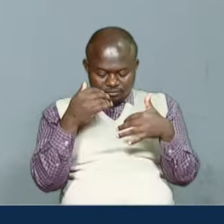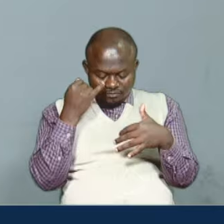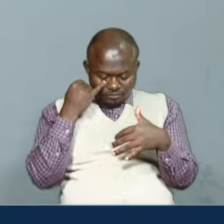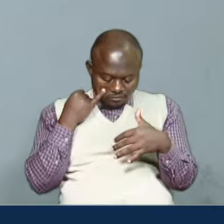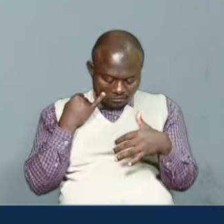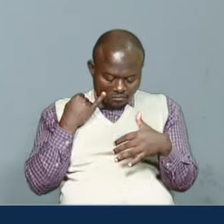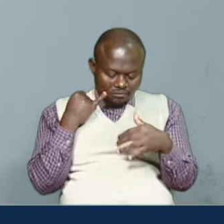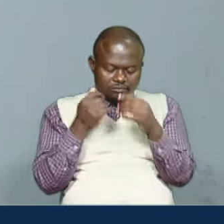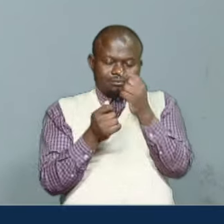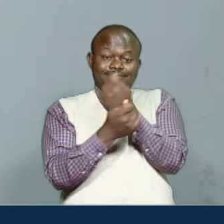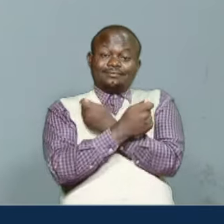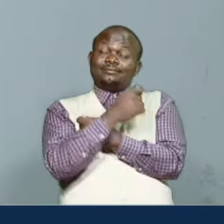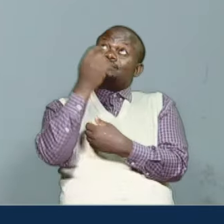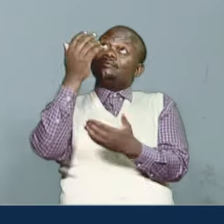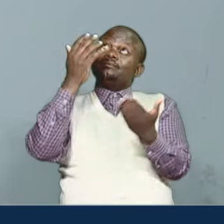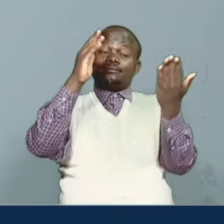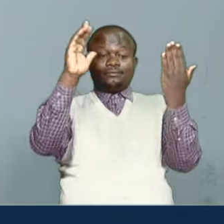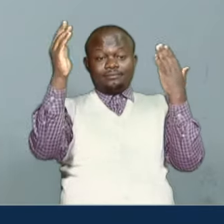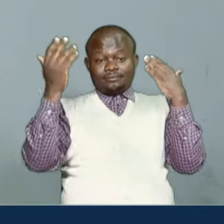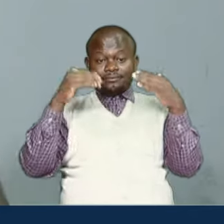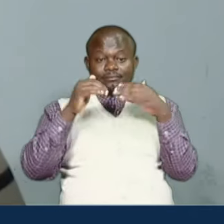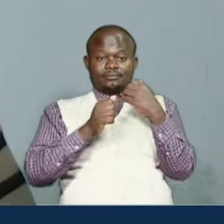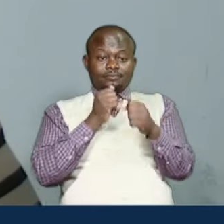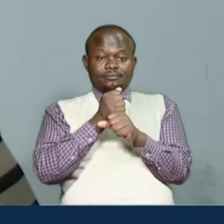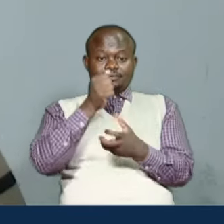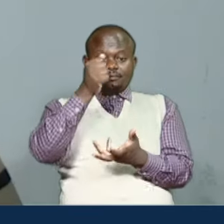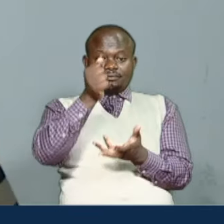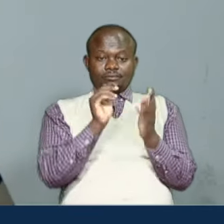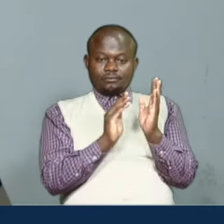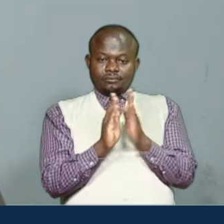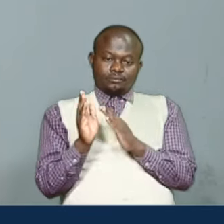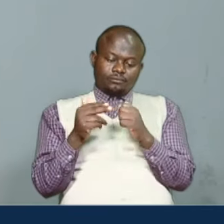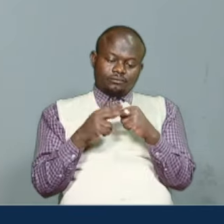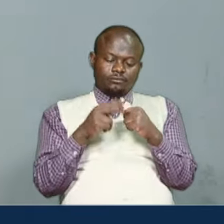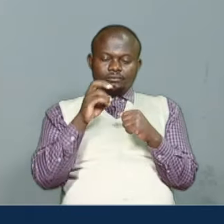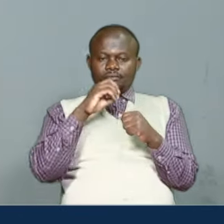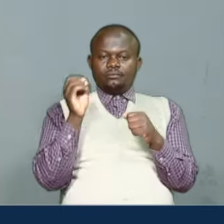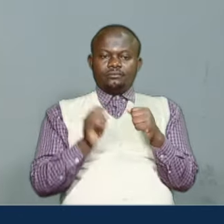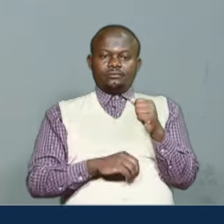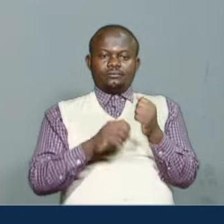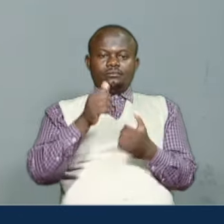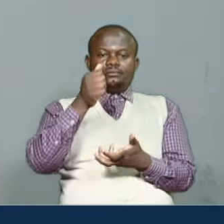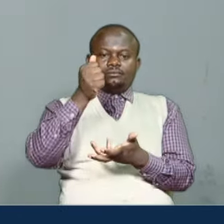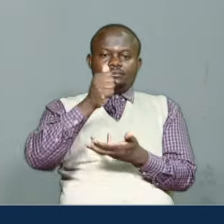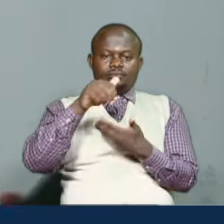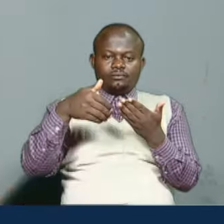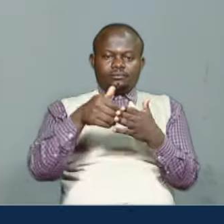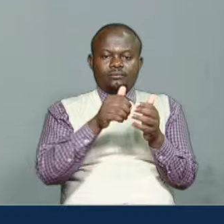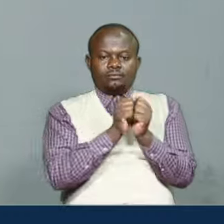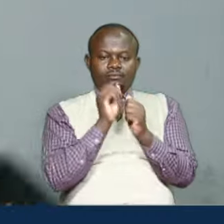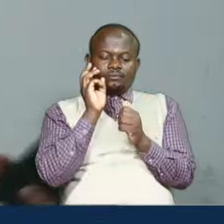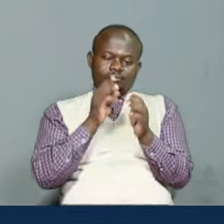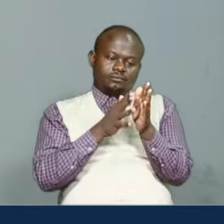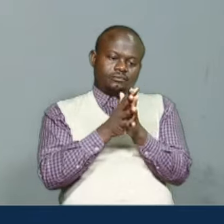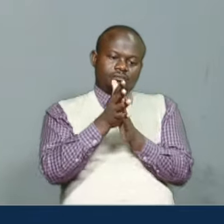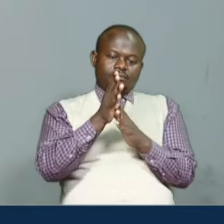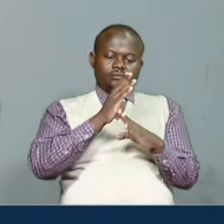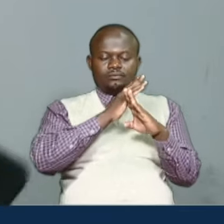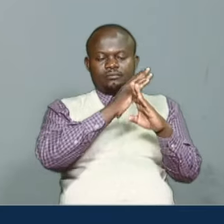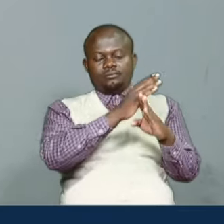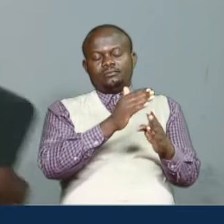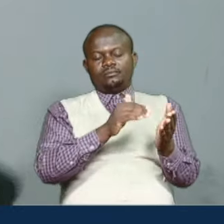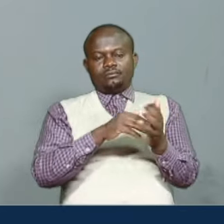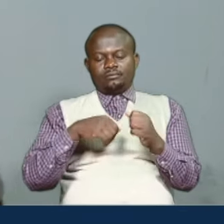z'indagurika ry'ikirere muri uyu mwaka w'ingengo y'imari, hateganijwe 70% by'ingengo y'imari yose azashorwa mu gukumira no